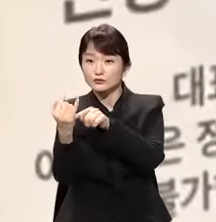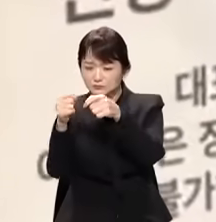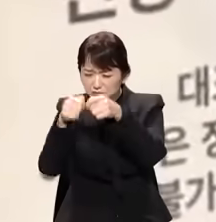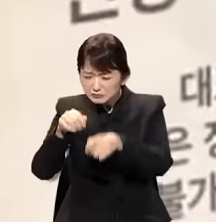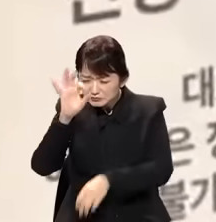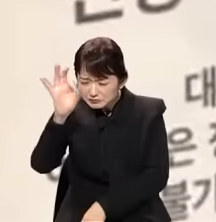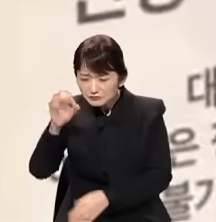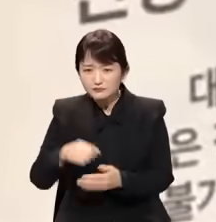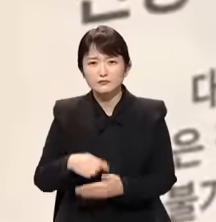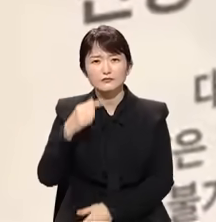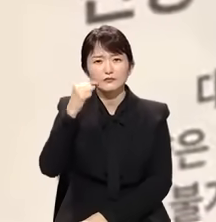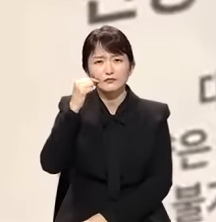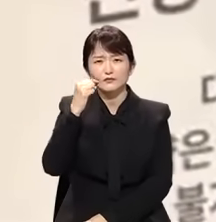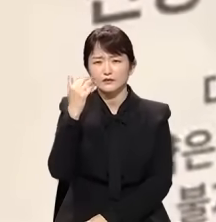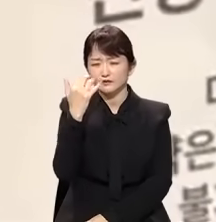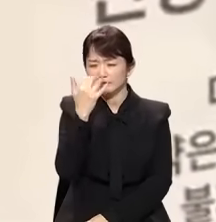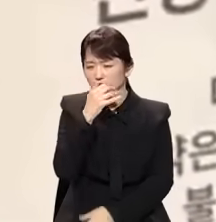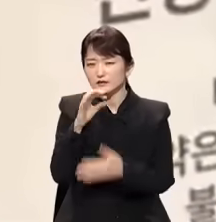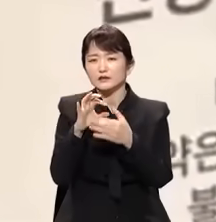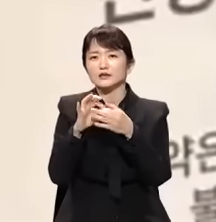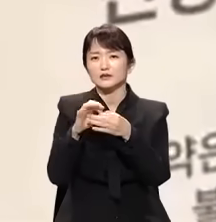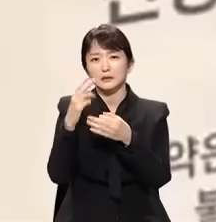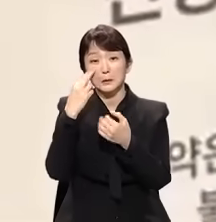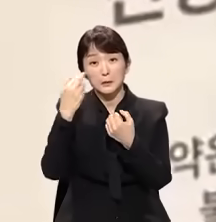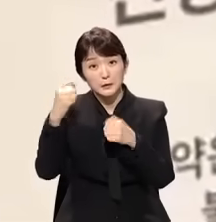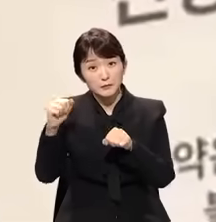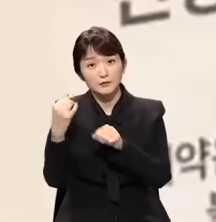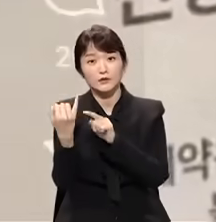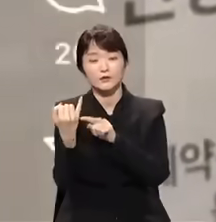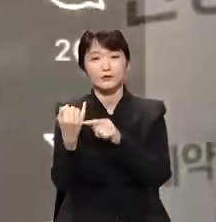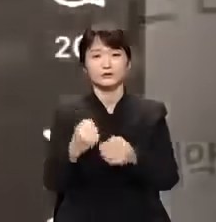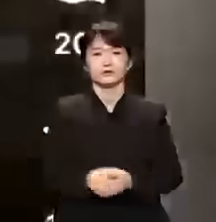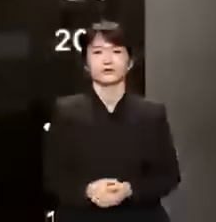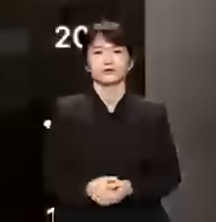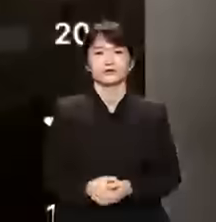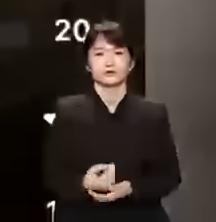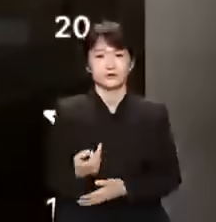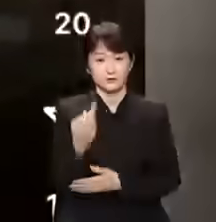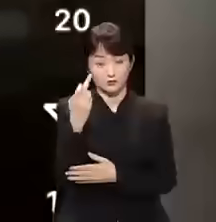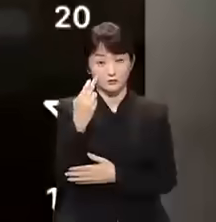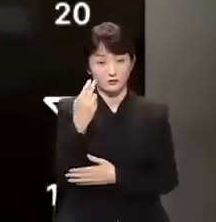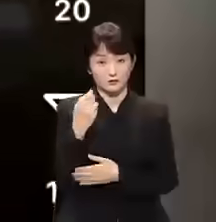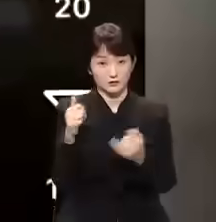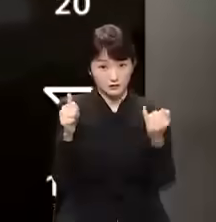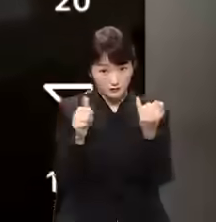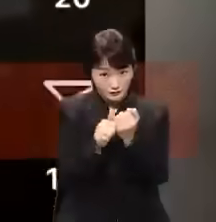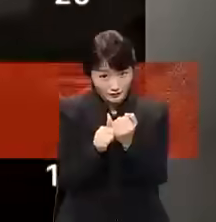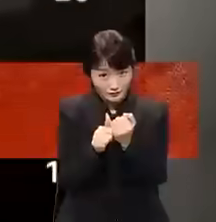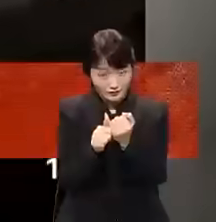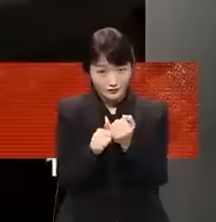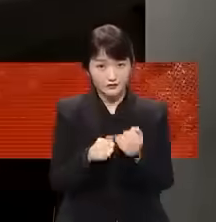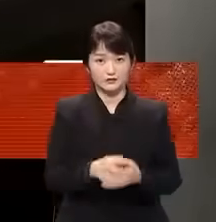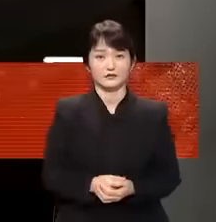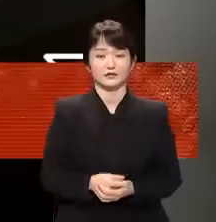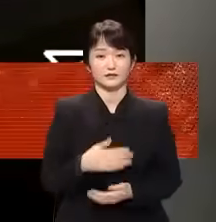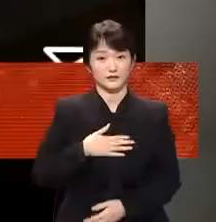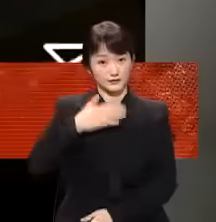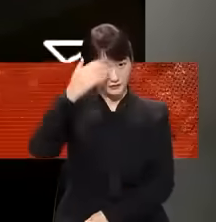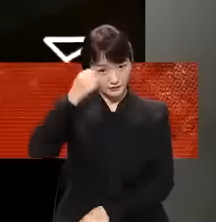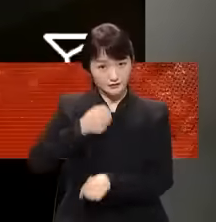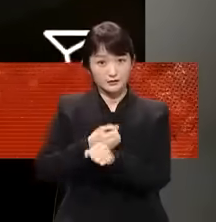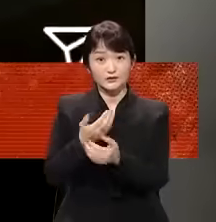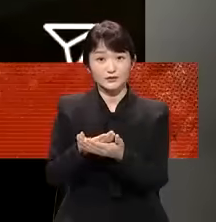일본 성인물 배우 오빠 결혼해도 있네 분분 잊지 마세요 라면서 직접 배우가 말한 한 글과